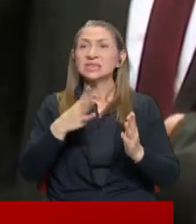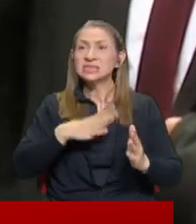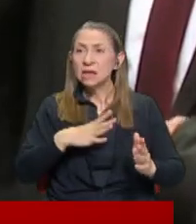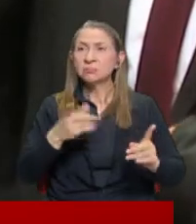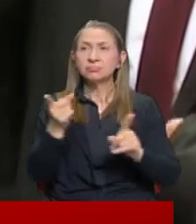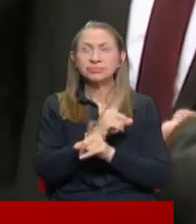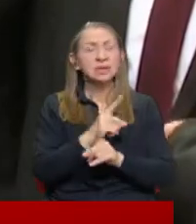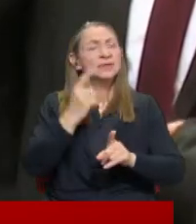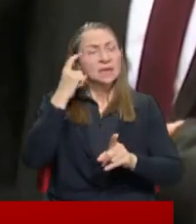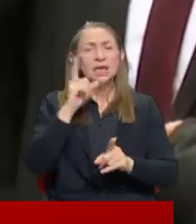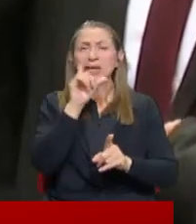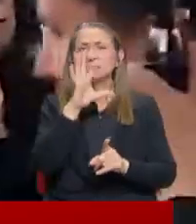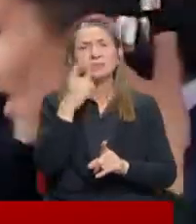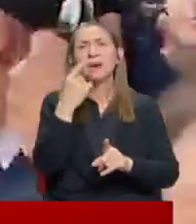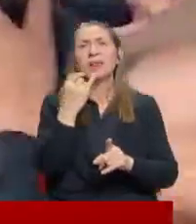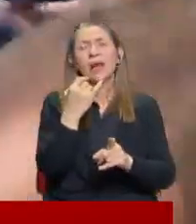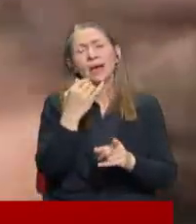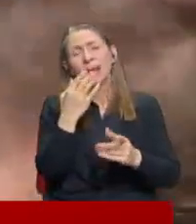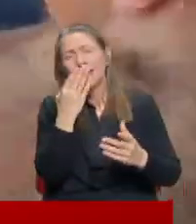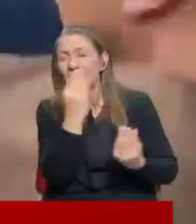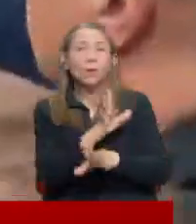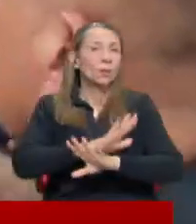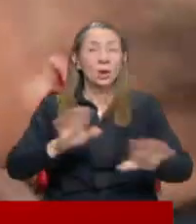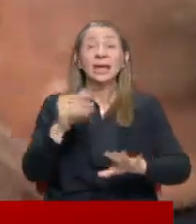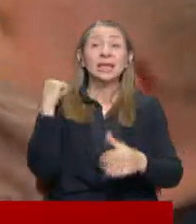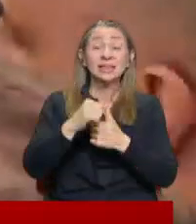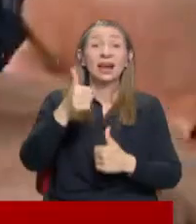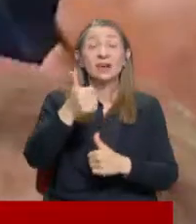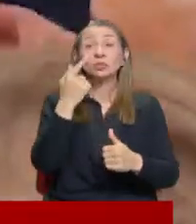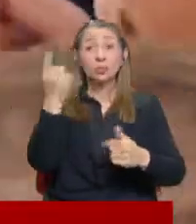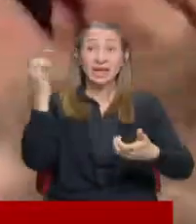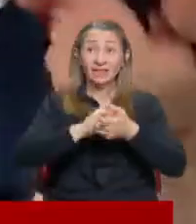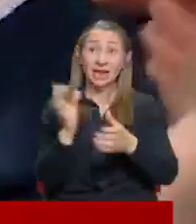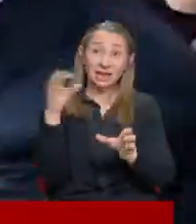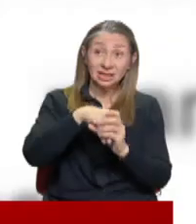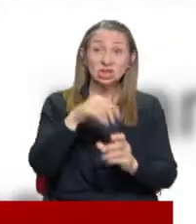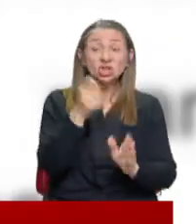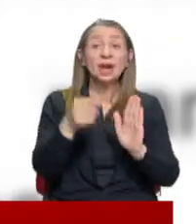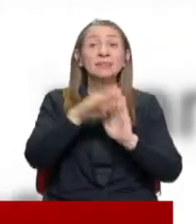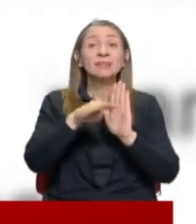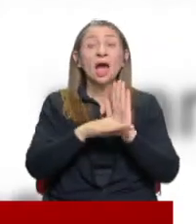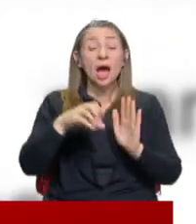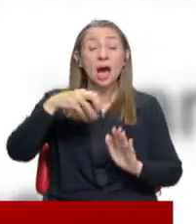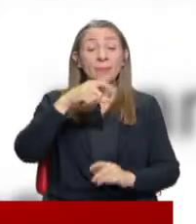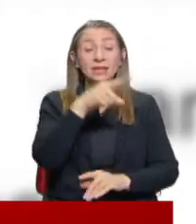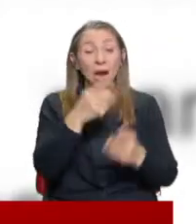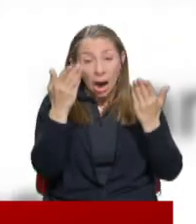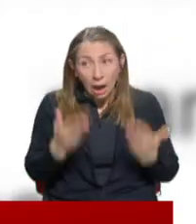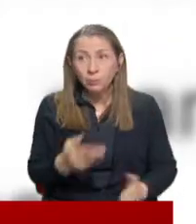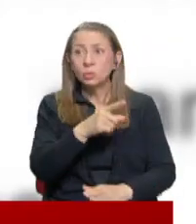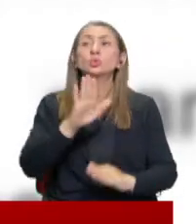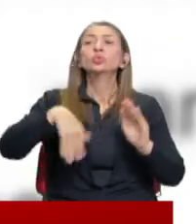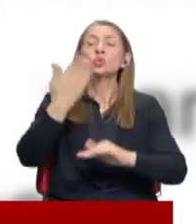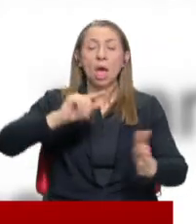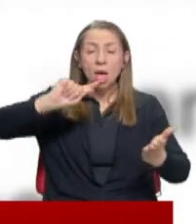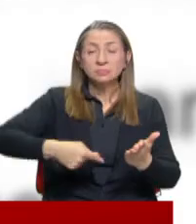de hiçbir zaman taviz vermeyeceğiz. Yeniden Refah Partisi'nin Cumhur İttifakı'na katılmak için öne sürdüğü şartlar AK Parti'nin kabul etmesi,